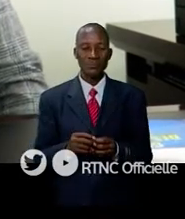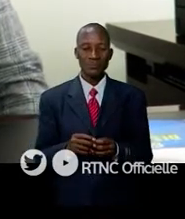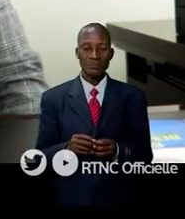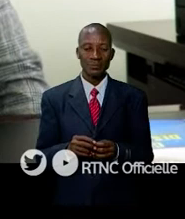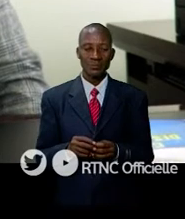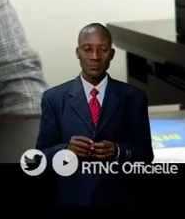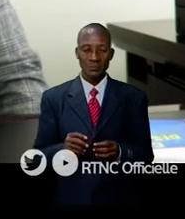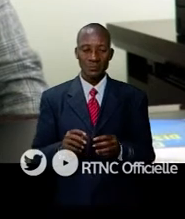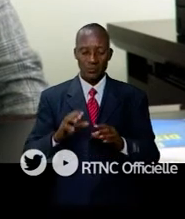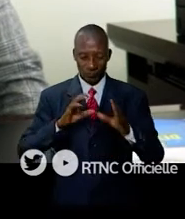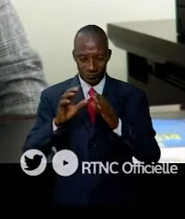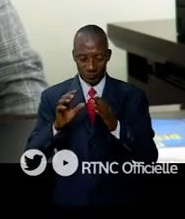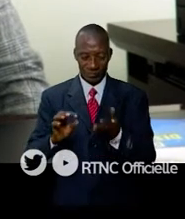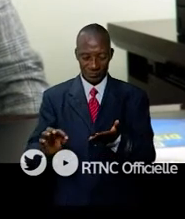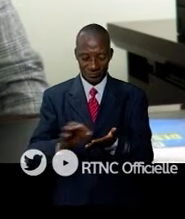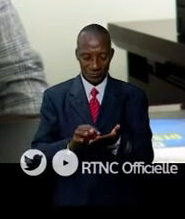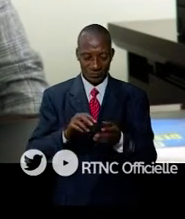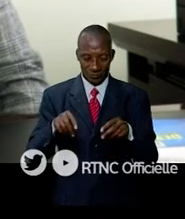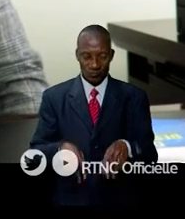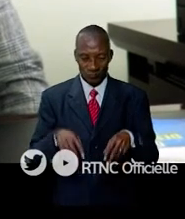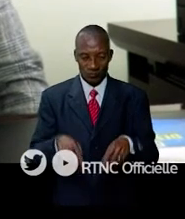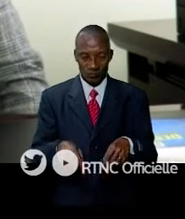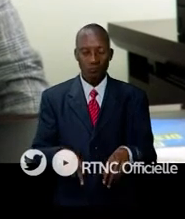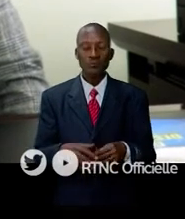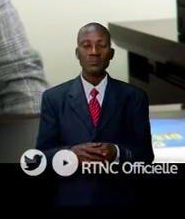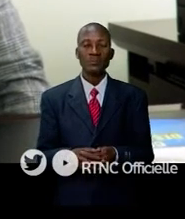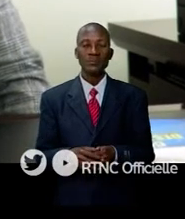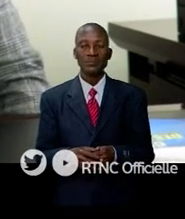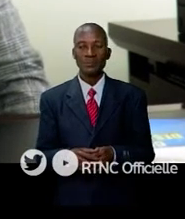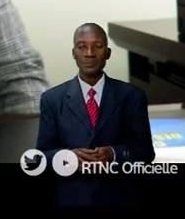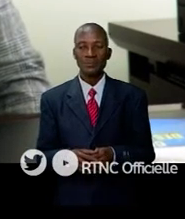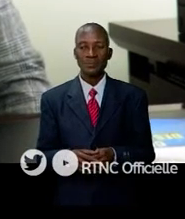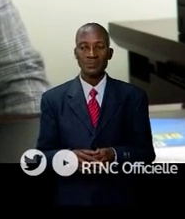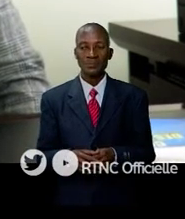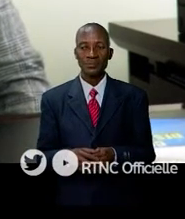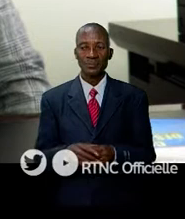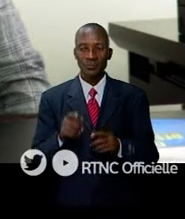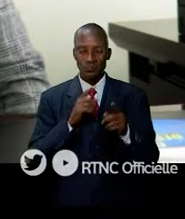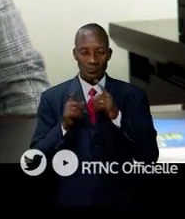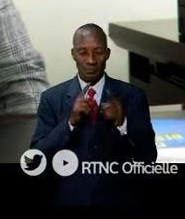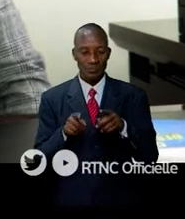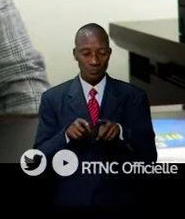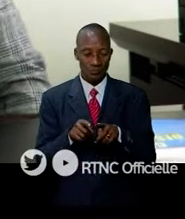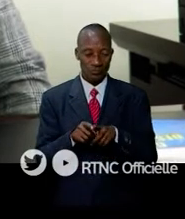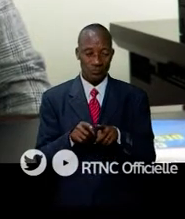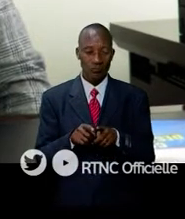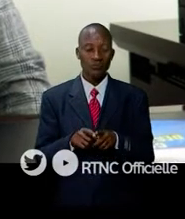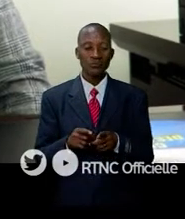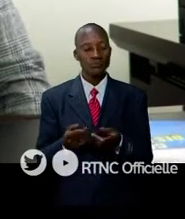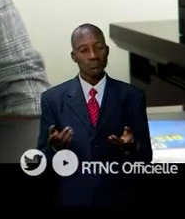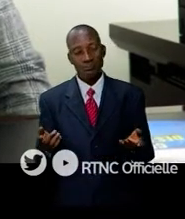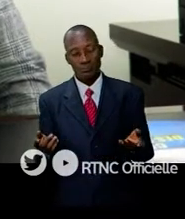aujourd'hui, il n'est plus fait allusion à une compensation ou une imputation